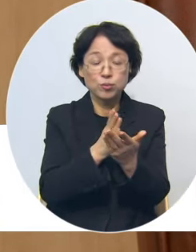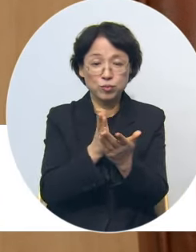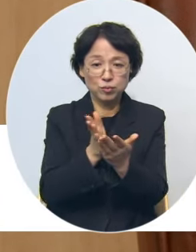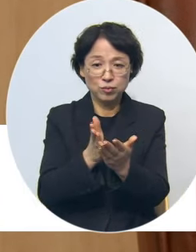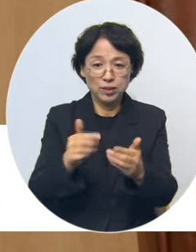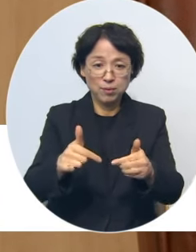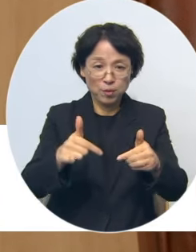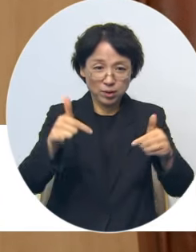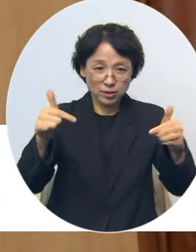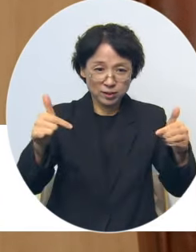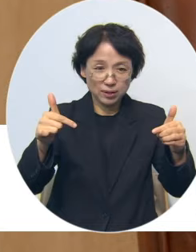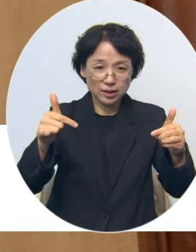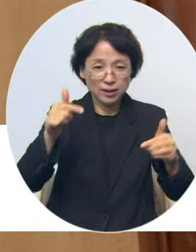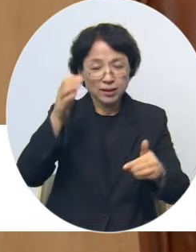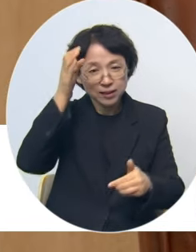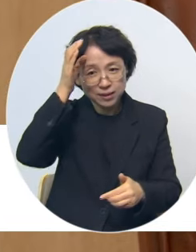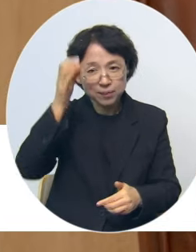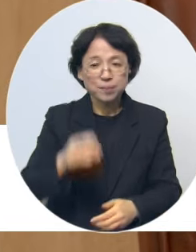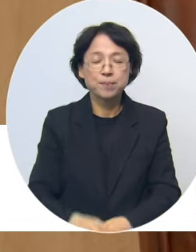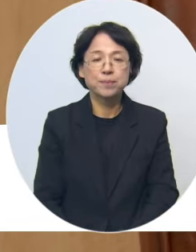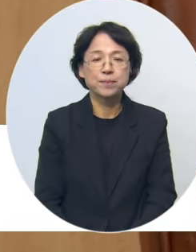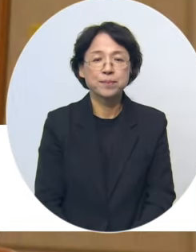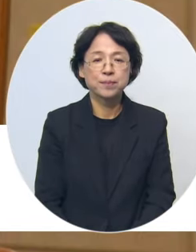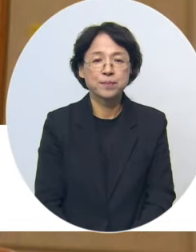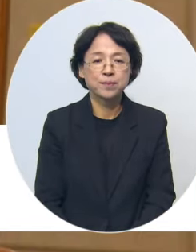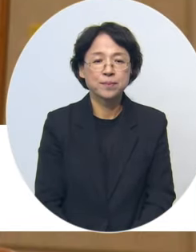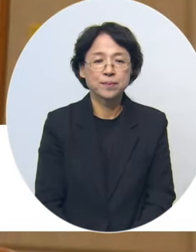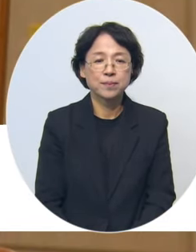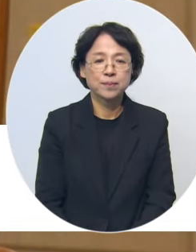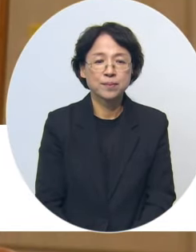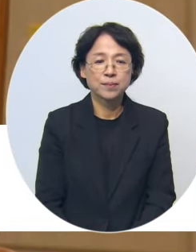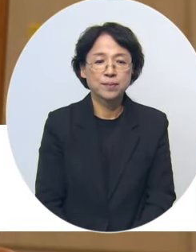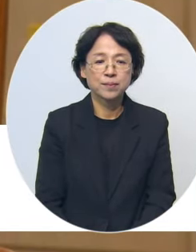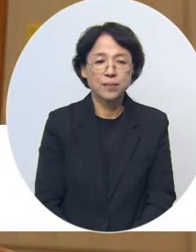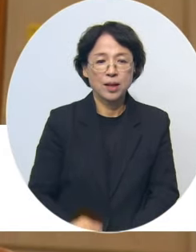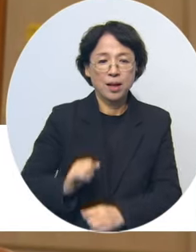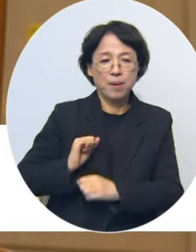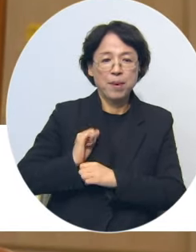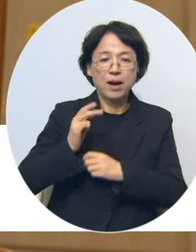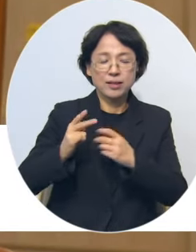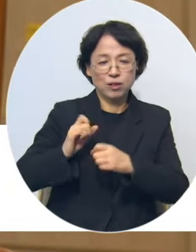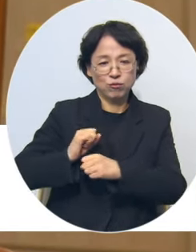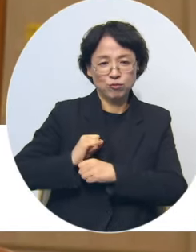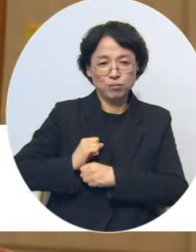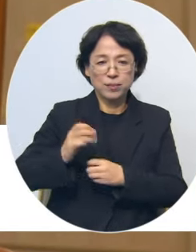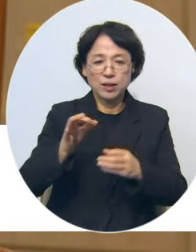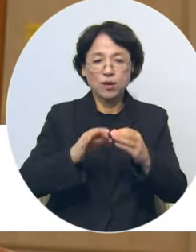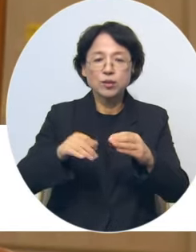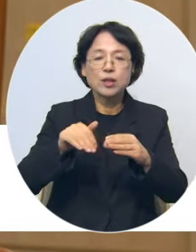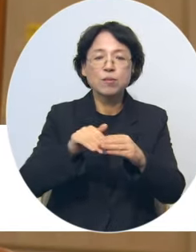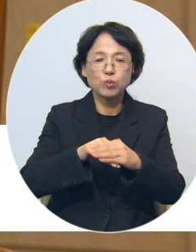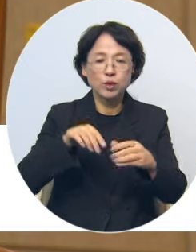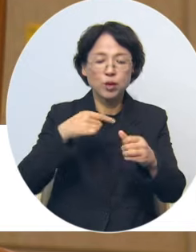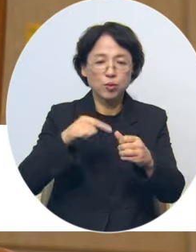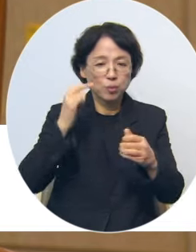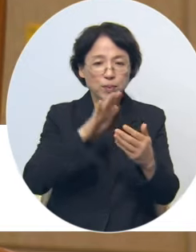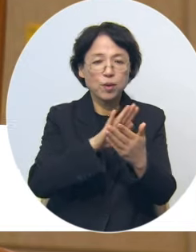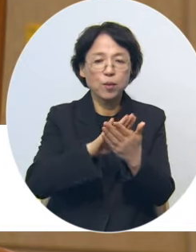분야로 확대되어 나아가기를 기대합니다. Peace and security, economic culture, education,